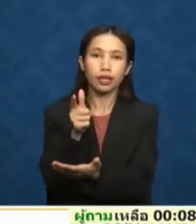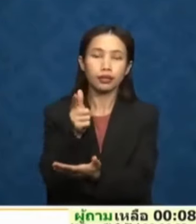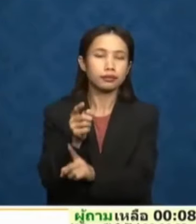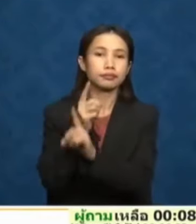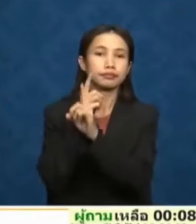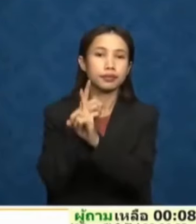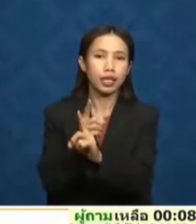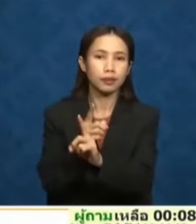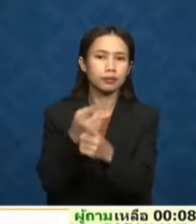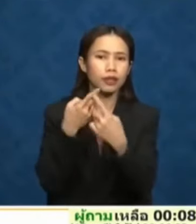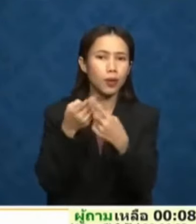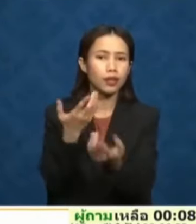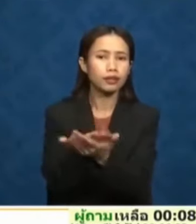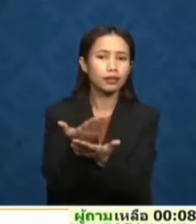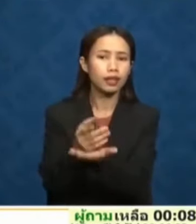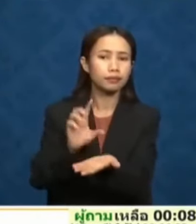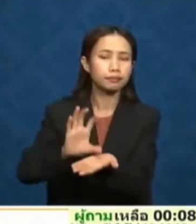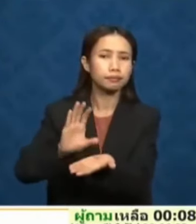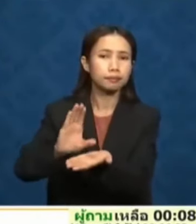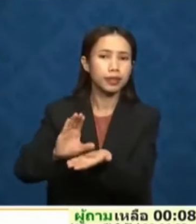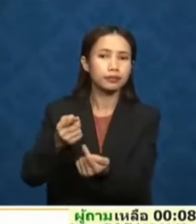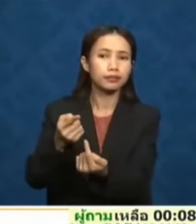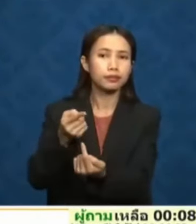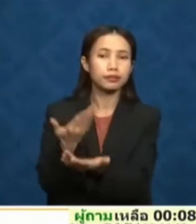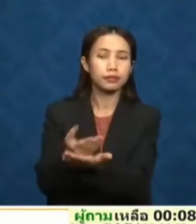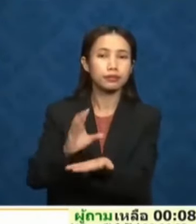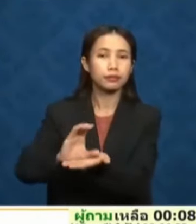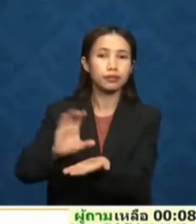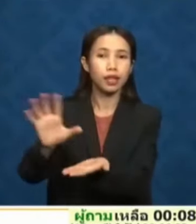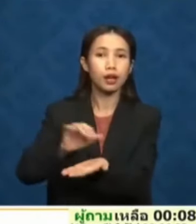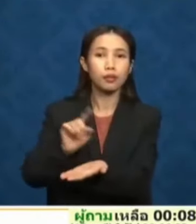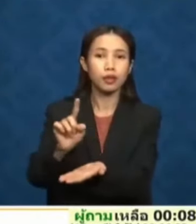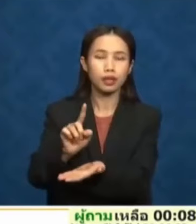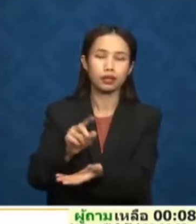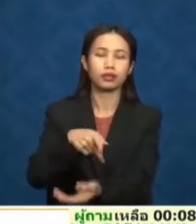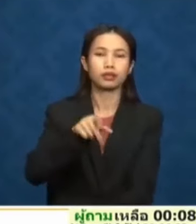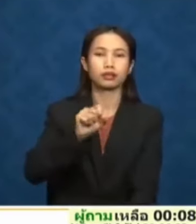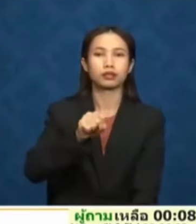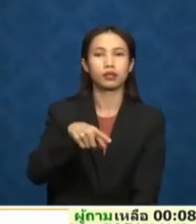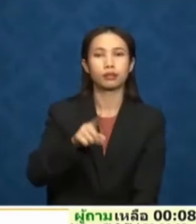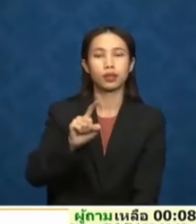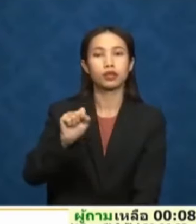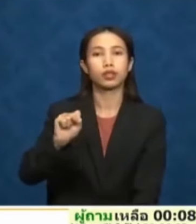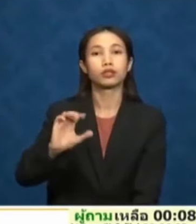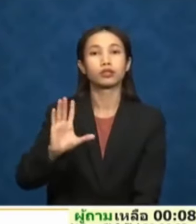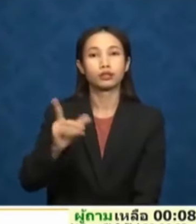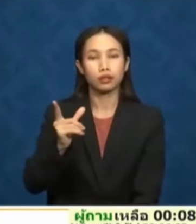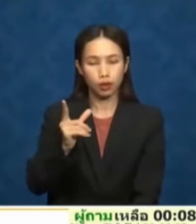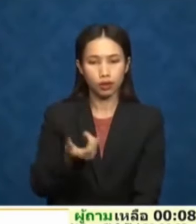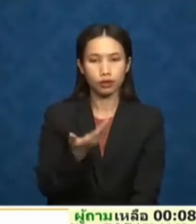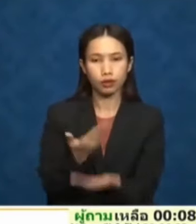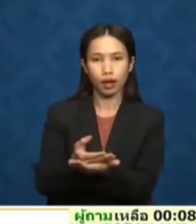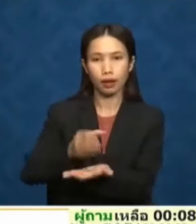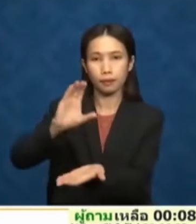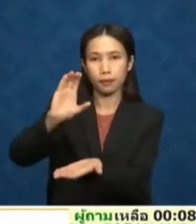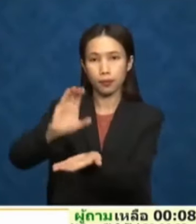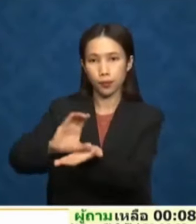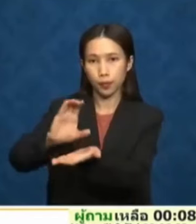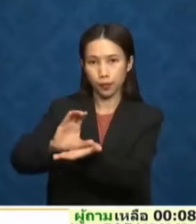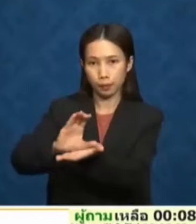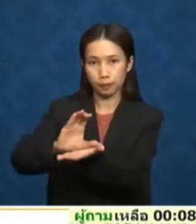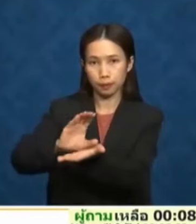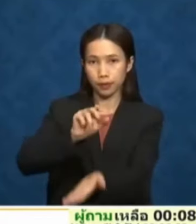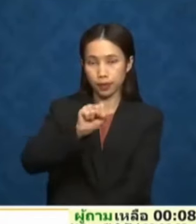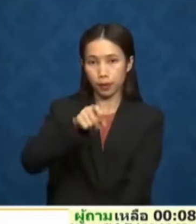ถามว่าเม็ดเงินมันจากไหนก็เป็นงบประมาณจากหลักประกันสุขภาพแห่งชาติครับเป็นงบประมาณจากสำนักงานหลักประกัน